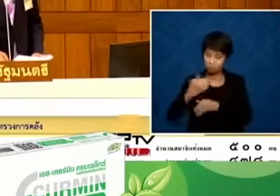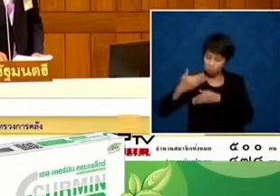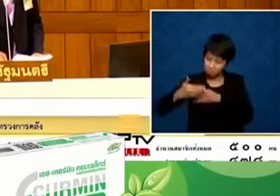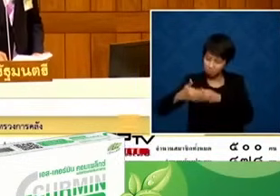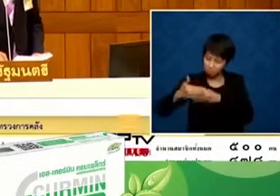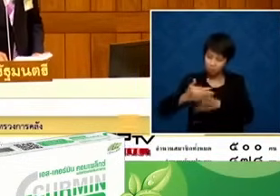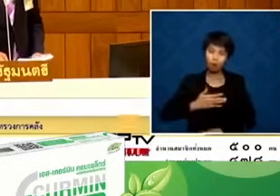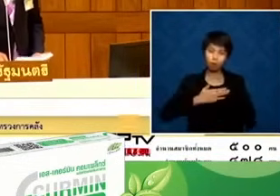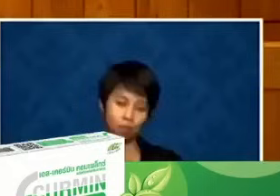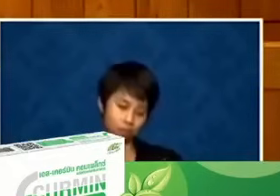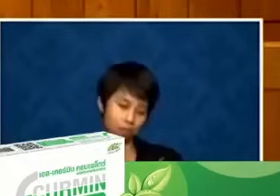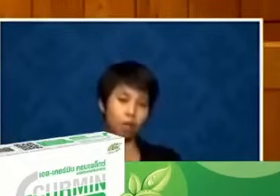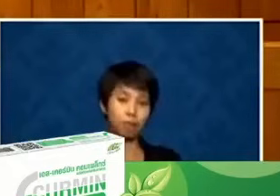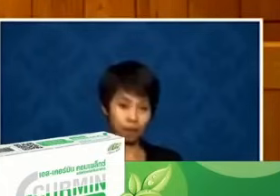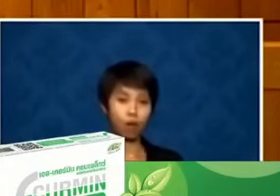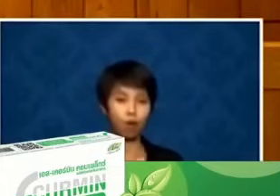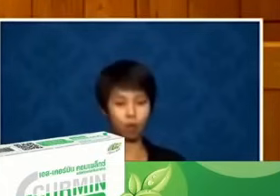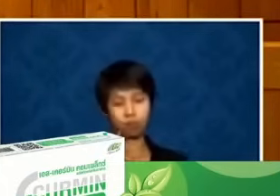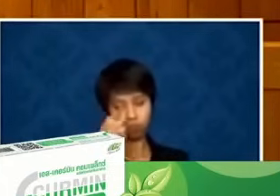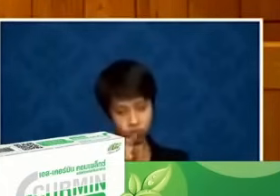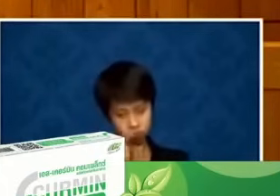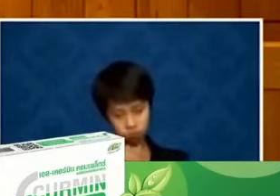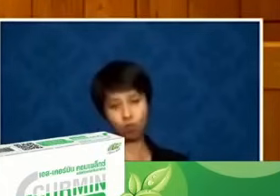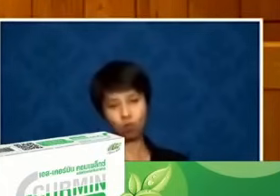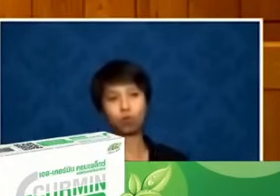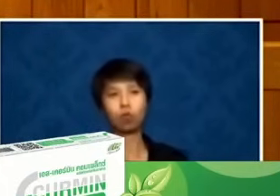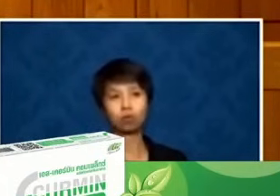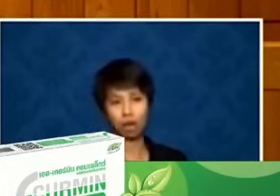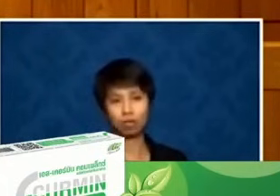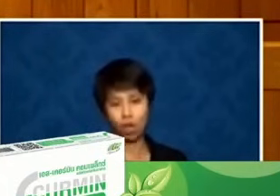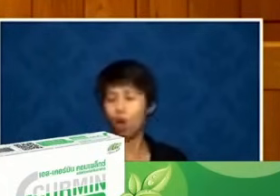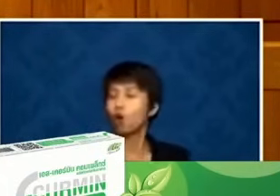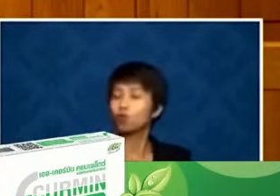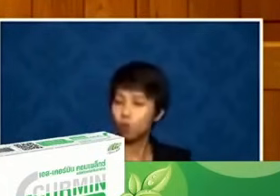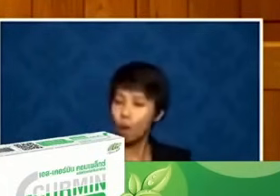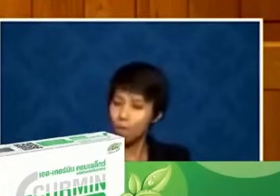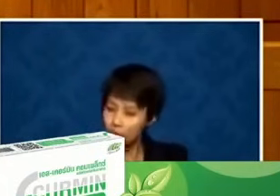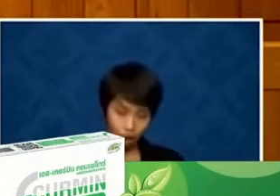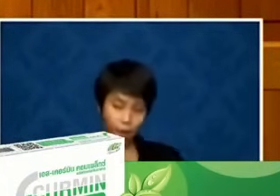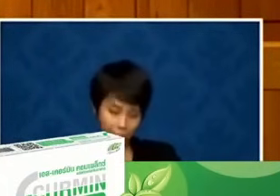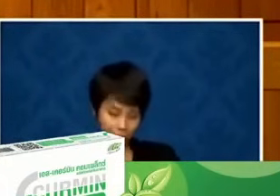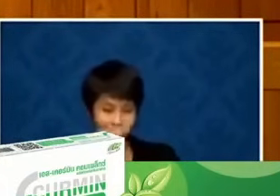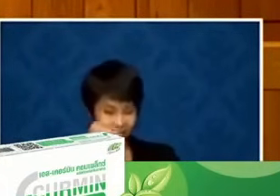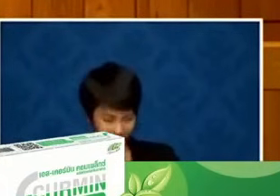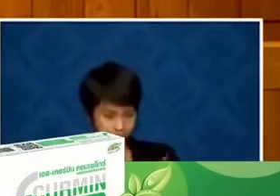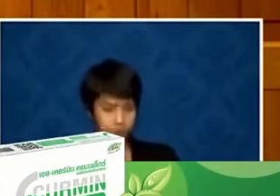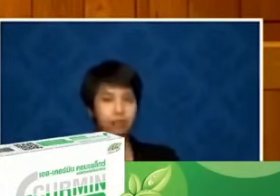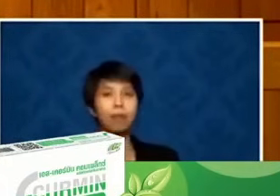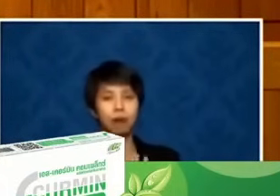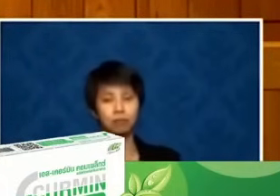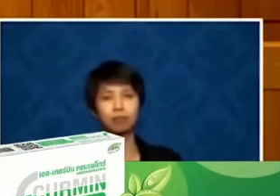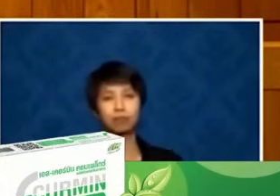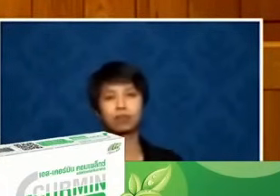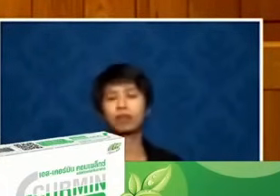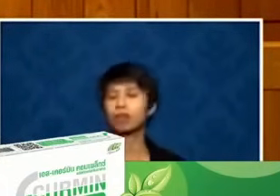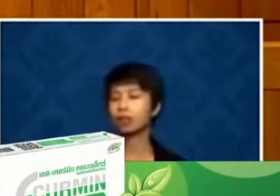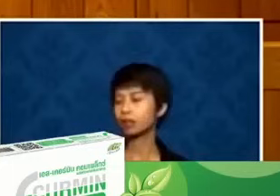เนี่ยมาอย่างไรส่วนที่มีข่าวว่าพรรคประชาธิปัตย์ปล่อยเองเราจะปล่อยทำไมเราเป็นฝ่ายค้านอยู่แล้วทั้ง 25เสียงของพรรคประชาธิปัตย์